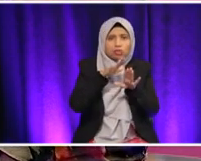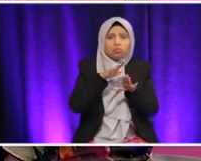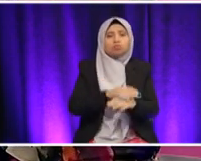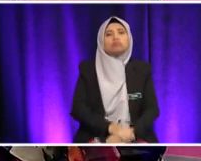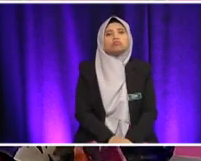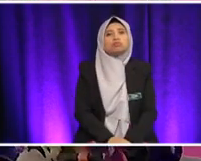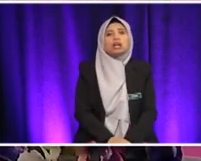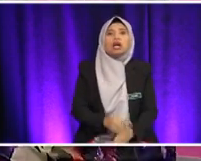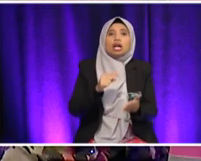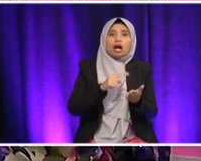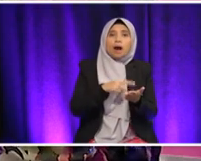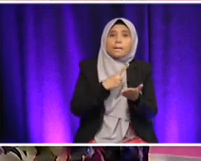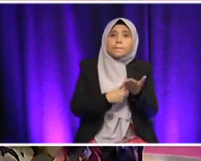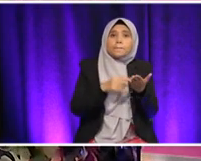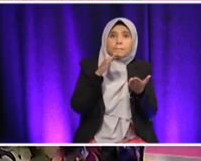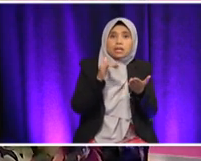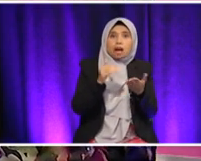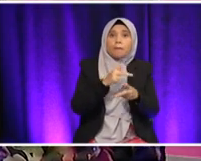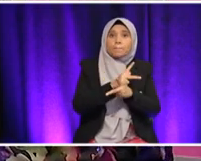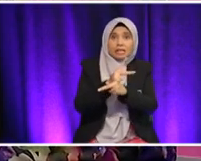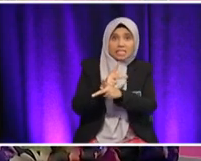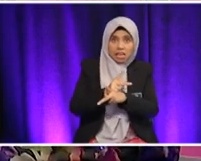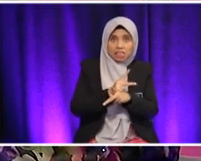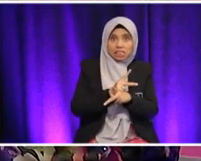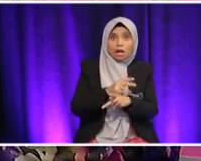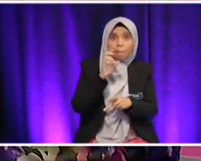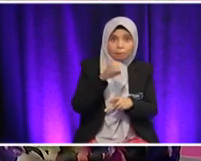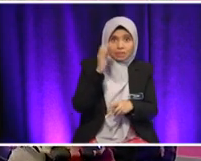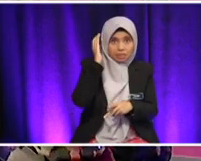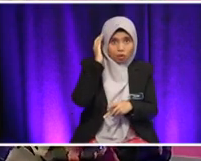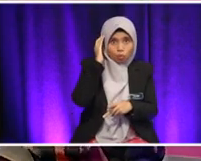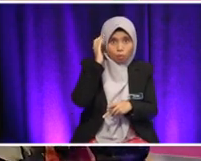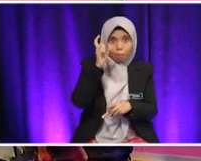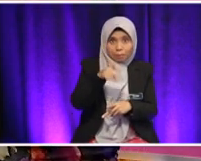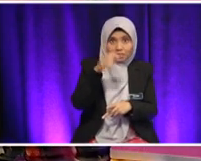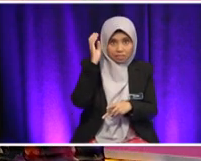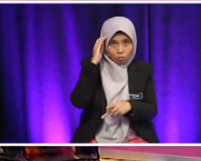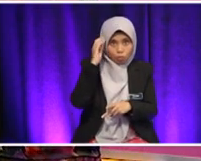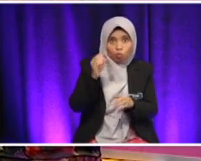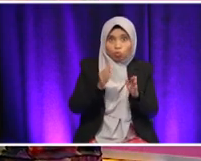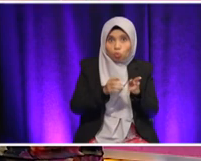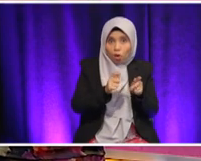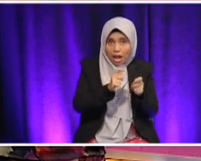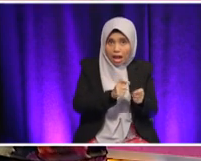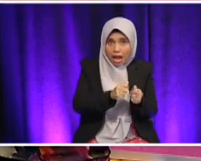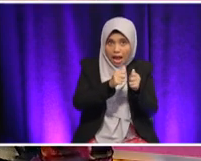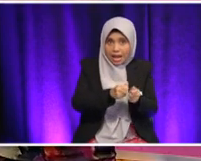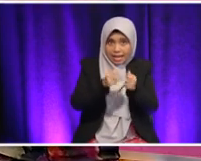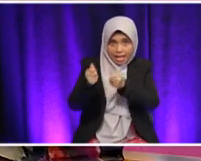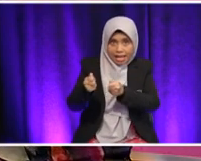ini apa yang penjaga perlu tahu weh langkah kerja mengangkat dan mengalih warga emas dengan mengamalkan